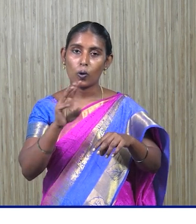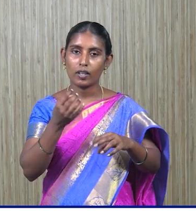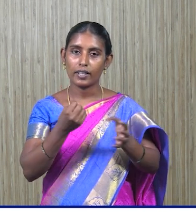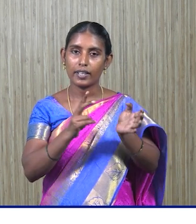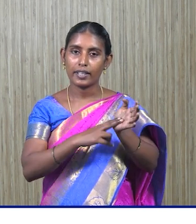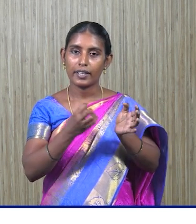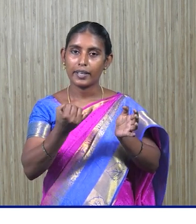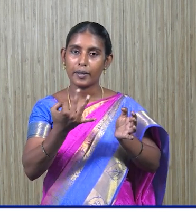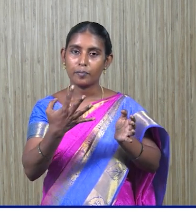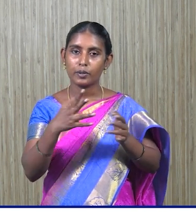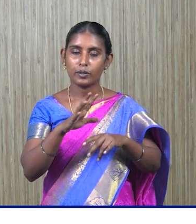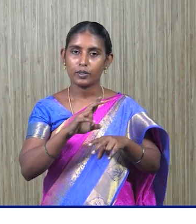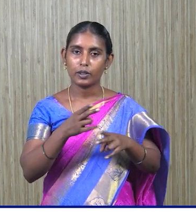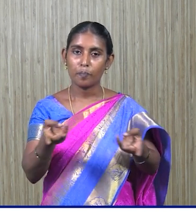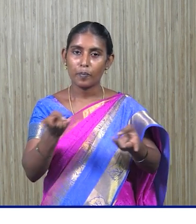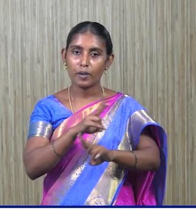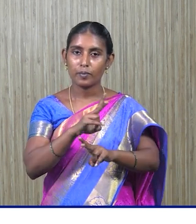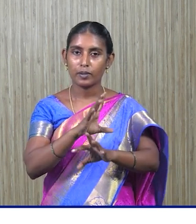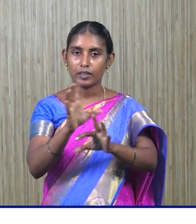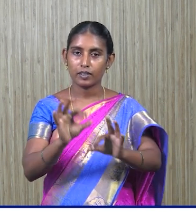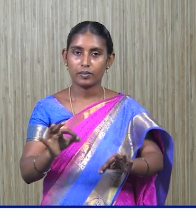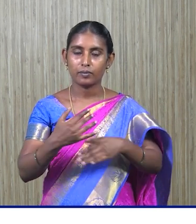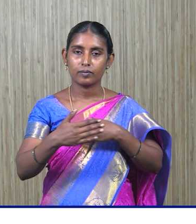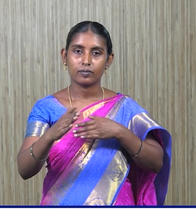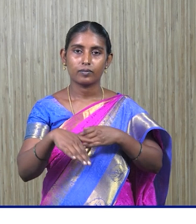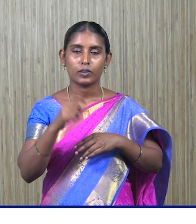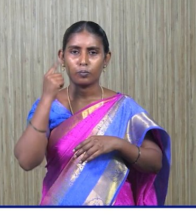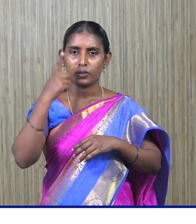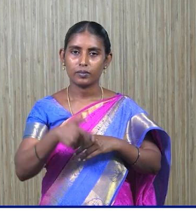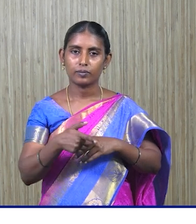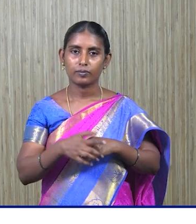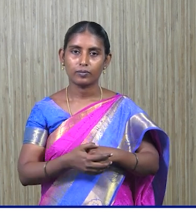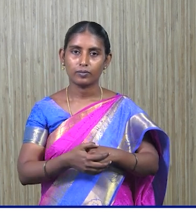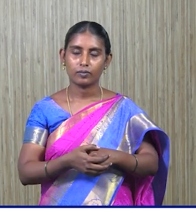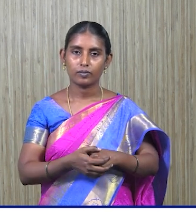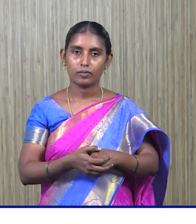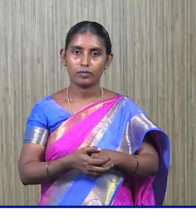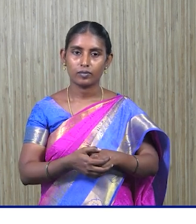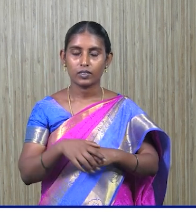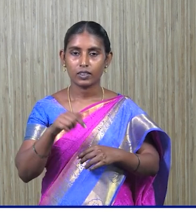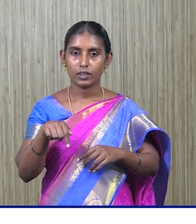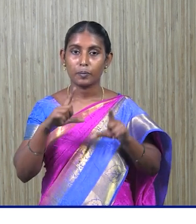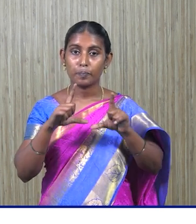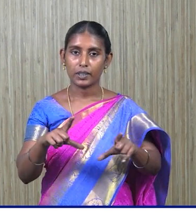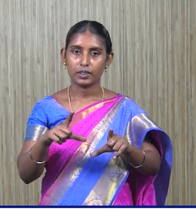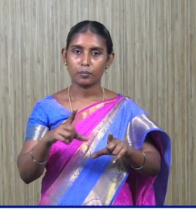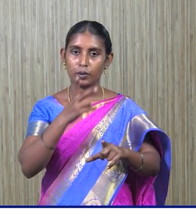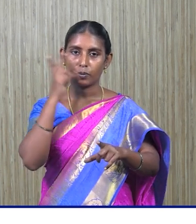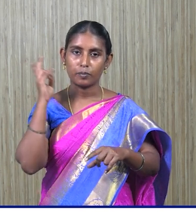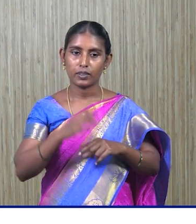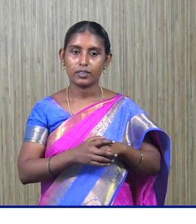பண்பை நிறைவு செய்கிறது என்பதை இதன் மூலமாக நீங்கள் புரிந்து கொண்டிருப்பீங்க நம்புகிறேன். இதை நம்ம ஒரு படத்தின் மூலமாக தெரிந்து